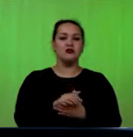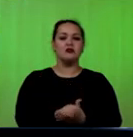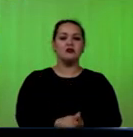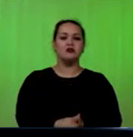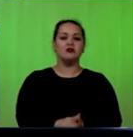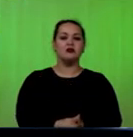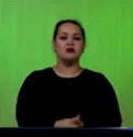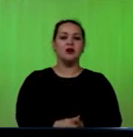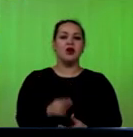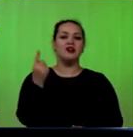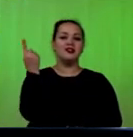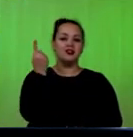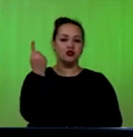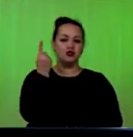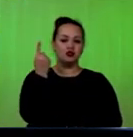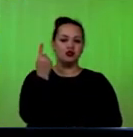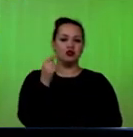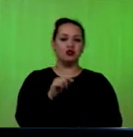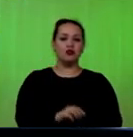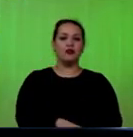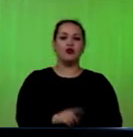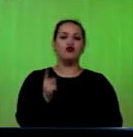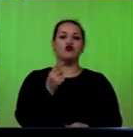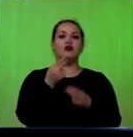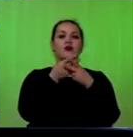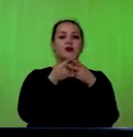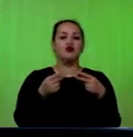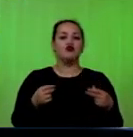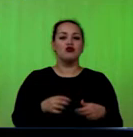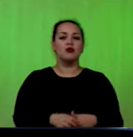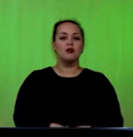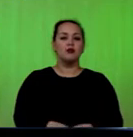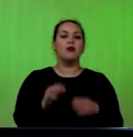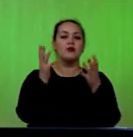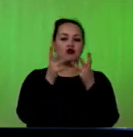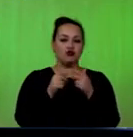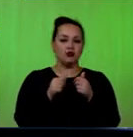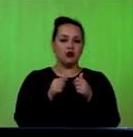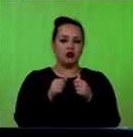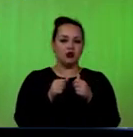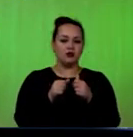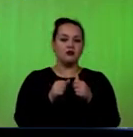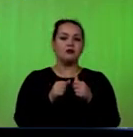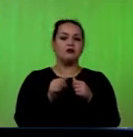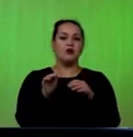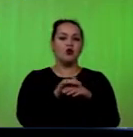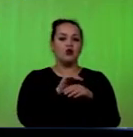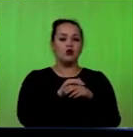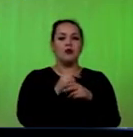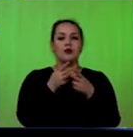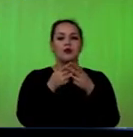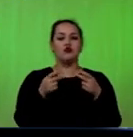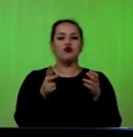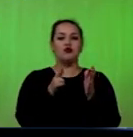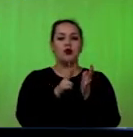единичку что мы получаем посчитали молодцы мы получаем